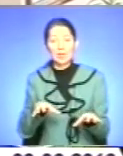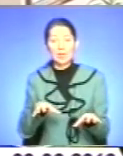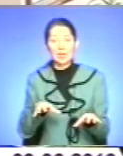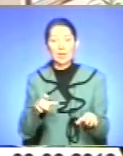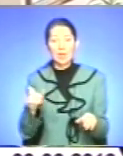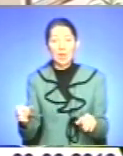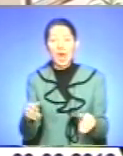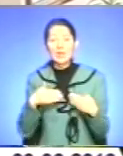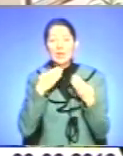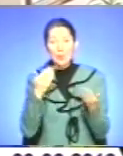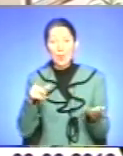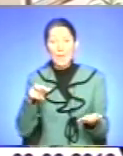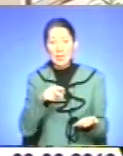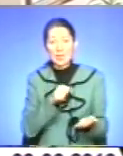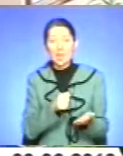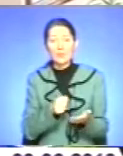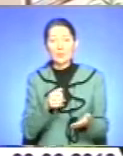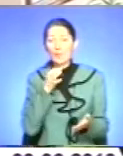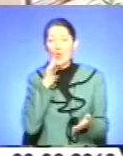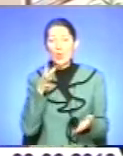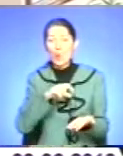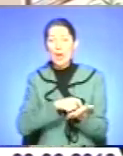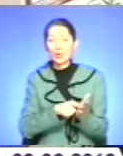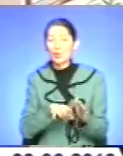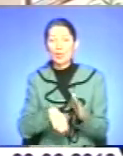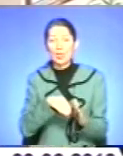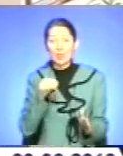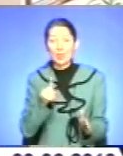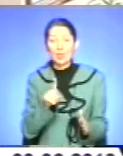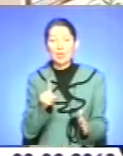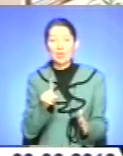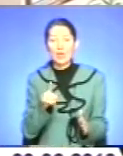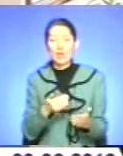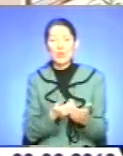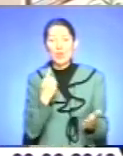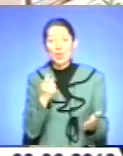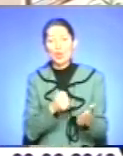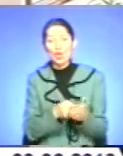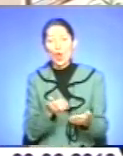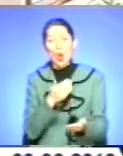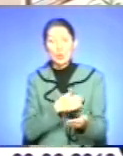запропонує підійти в будь-яку аудиторію на вибір, чи від першої до останньої,